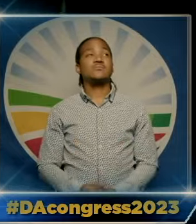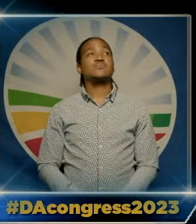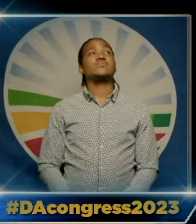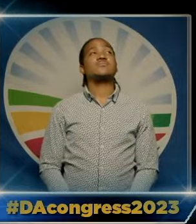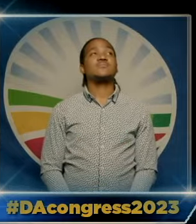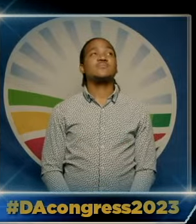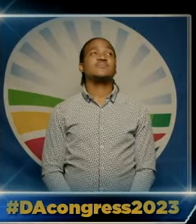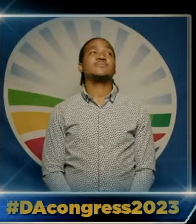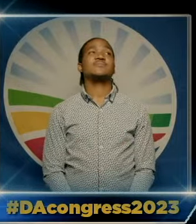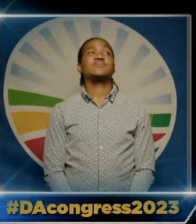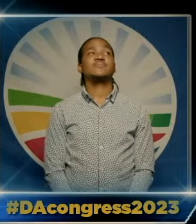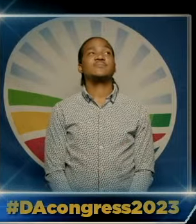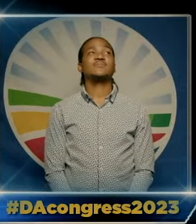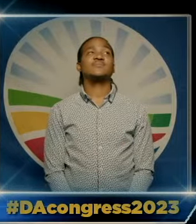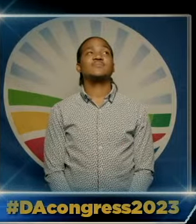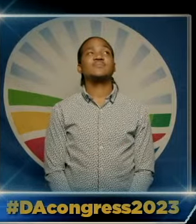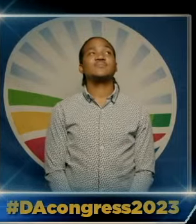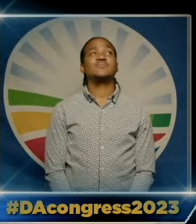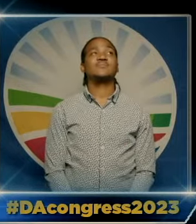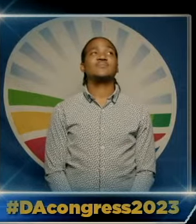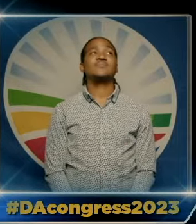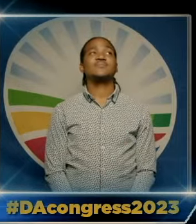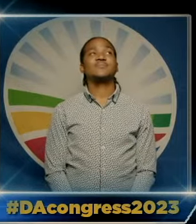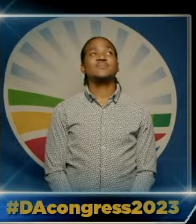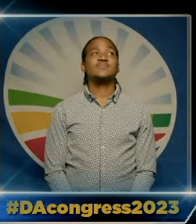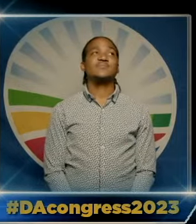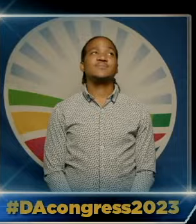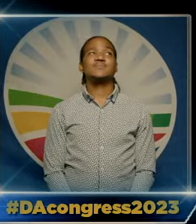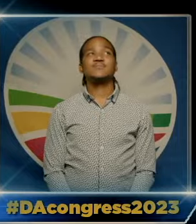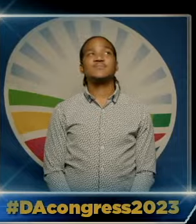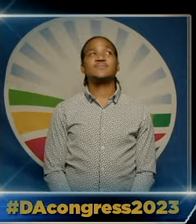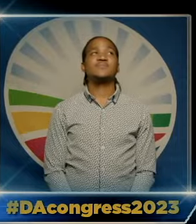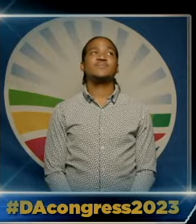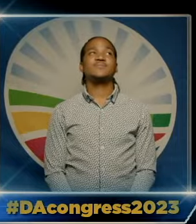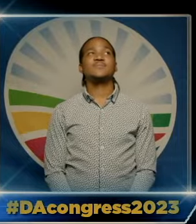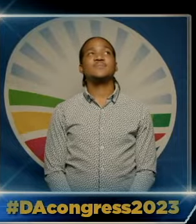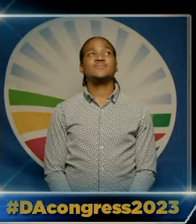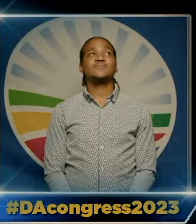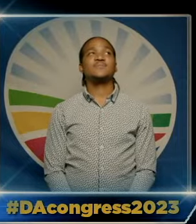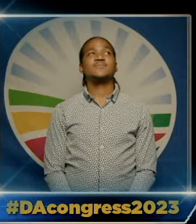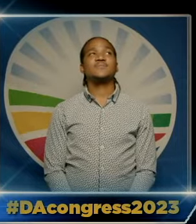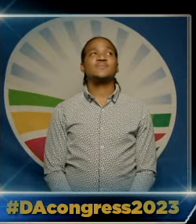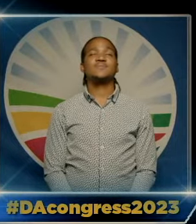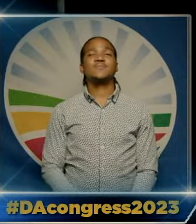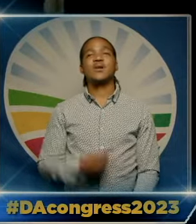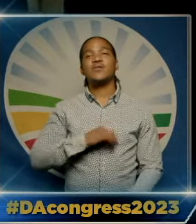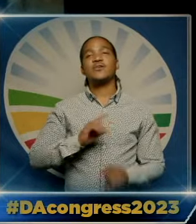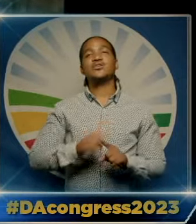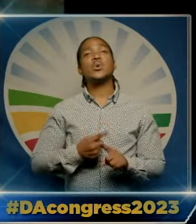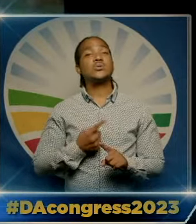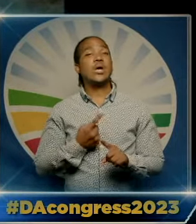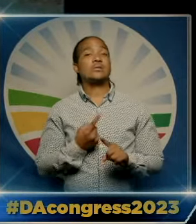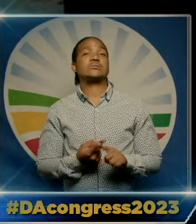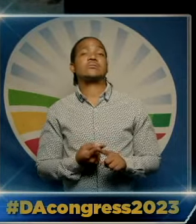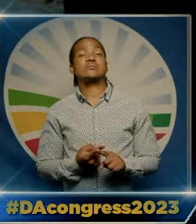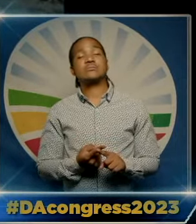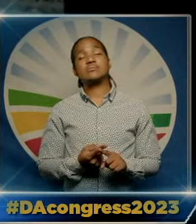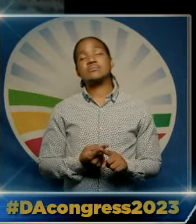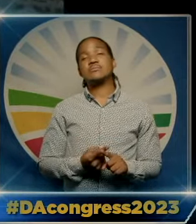die verandering. Nie mense wat kom praat, die kom help met die change. We nie na die vote, my mense jumpie. We're tired of